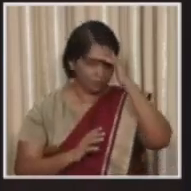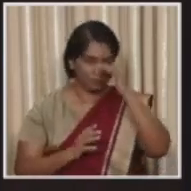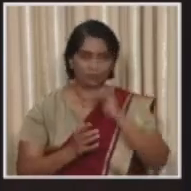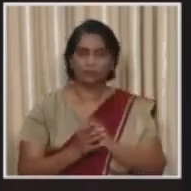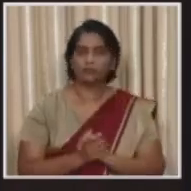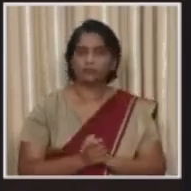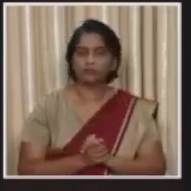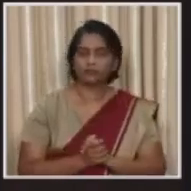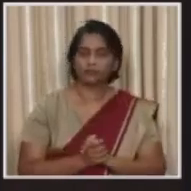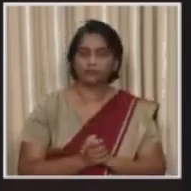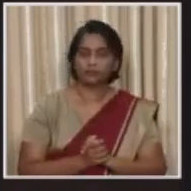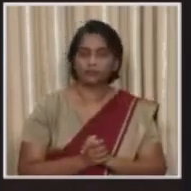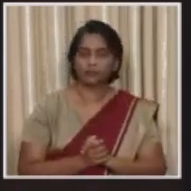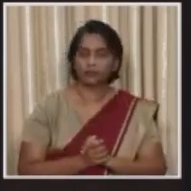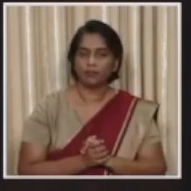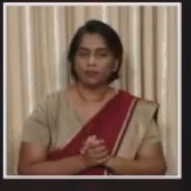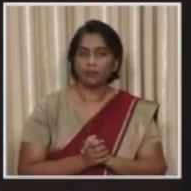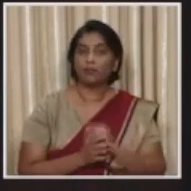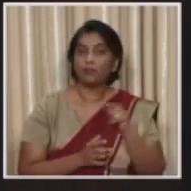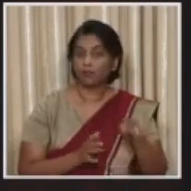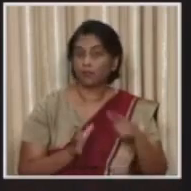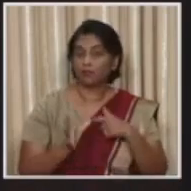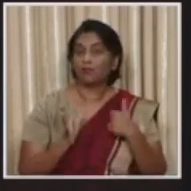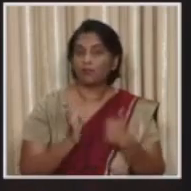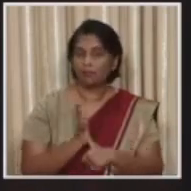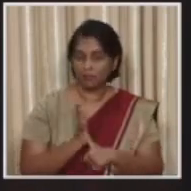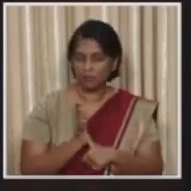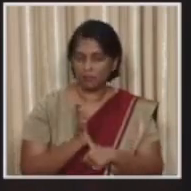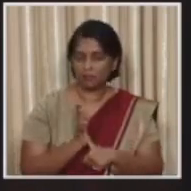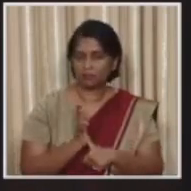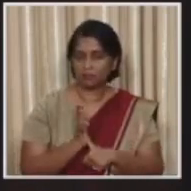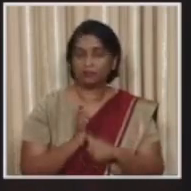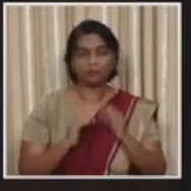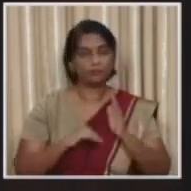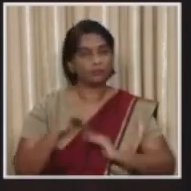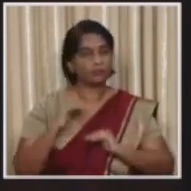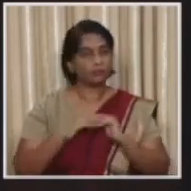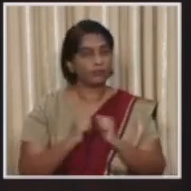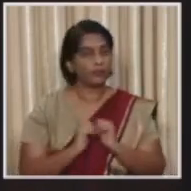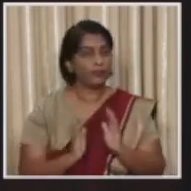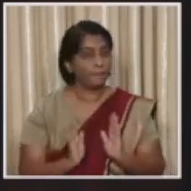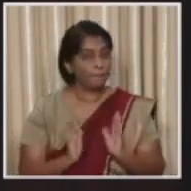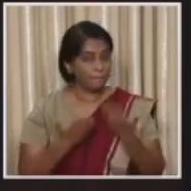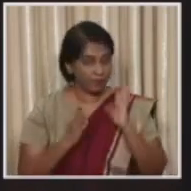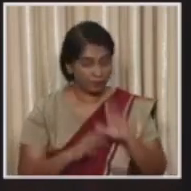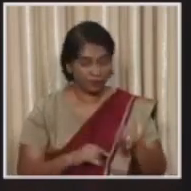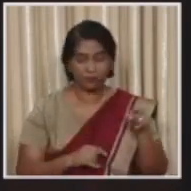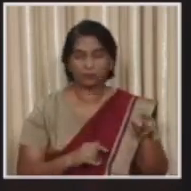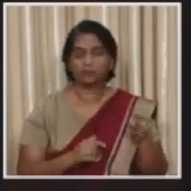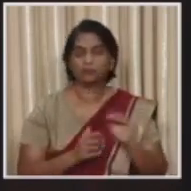කතානායකතුමනි, මේ පනත ක්‍රියාවට නැංවීම මගින්